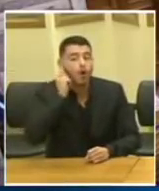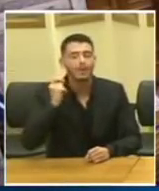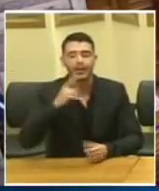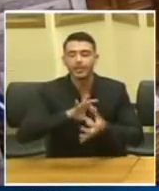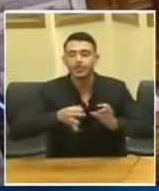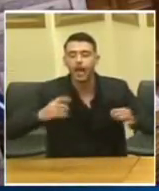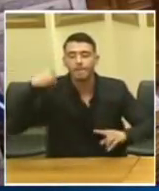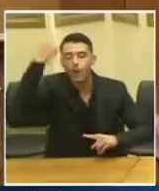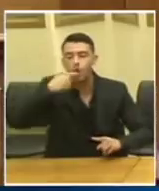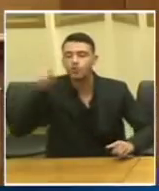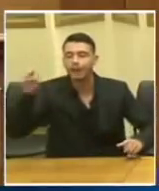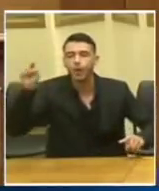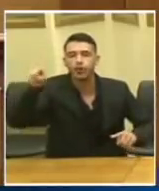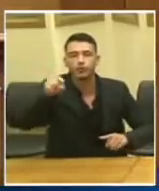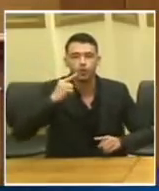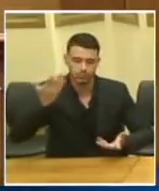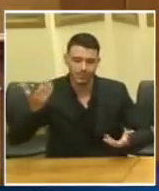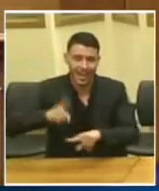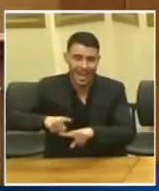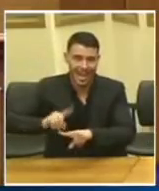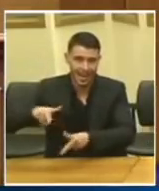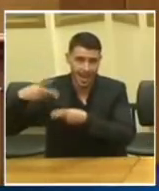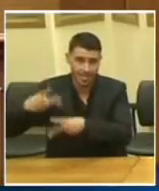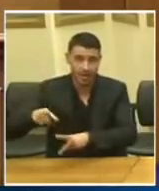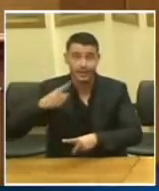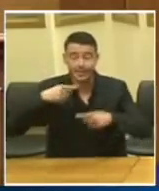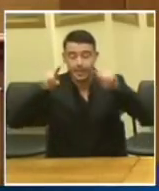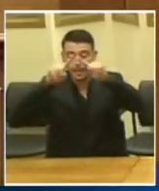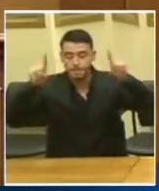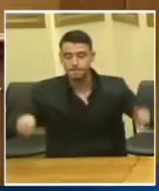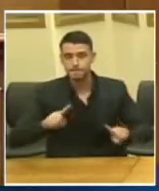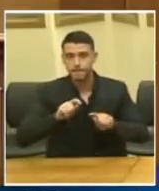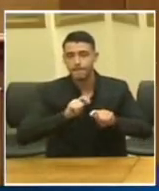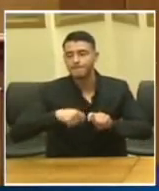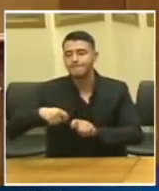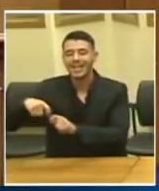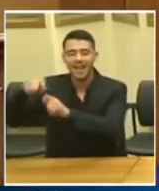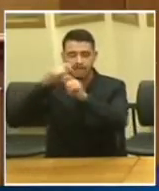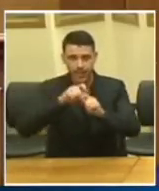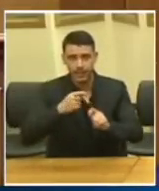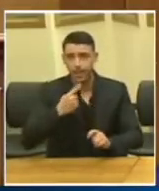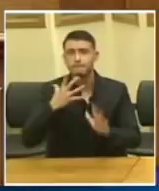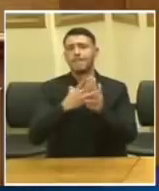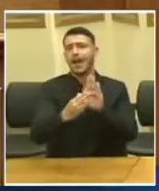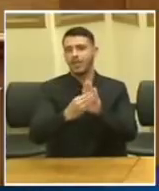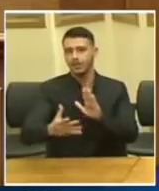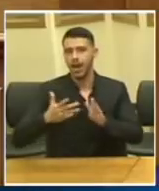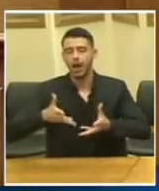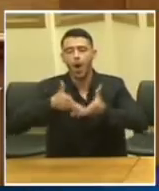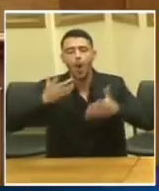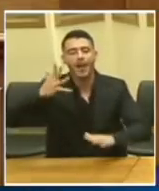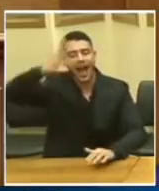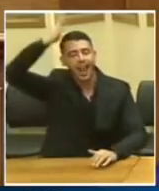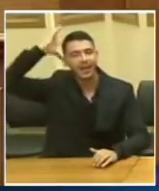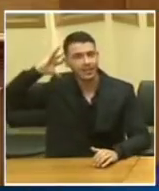κληρονομιάς, με την επιγραφή ότι πρόκειται, για παράδειγμα, για τον Μέγα Αλέξανδρο, ότι πρόκειται για